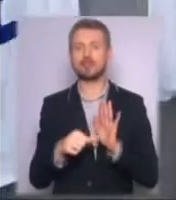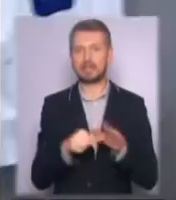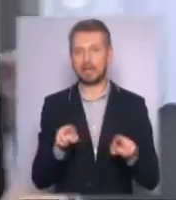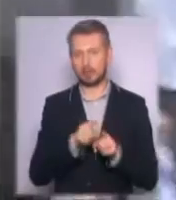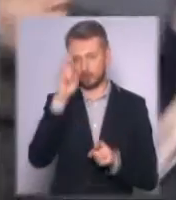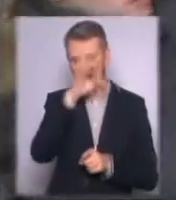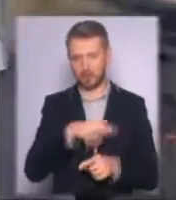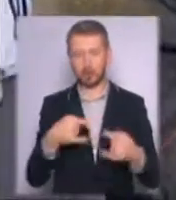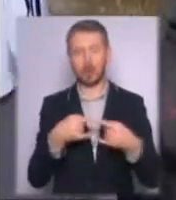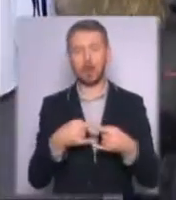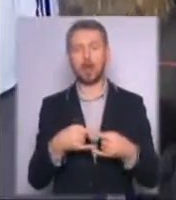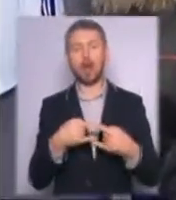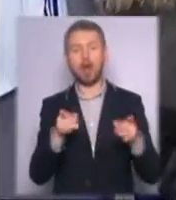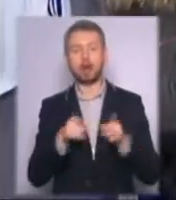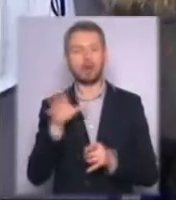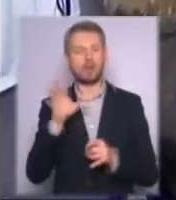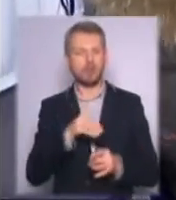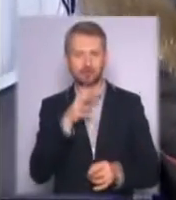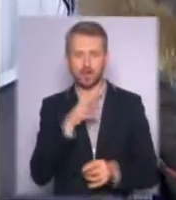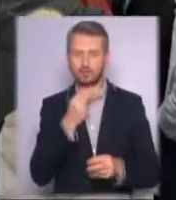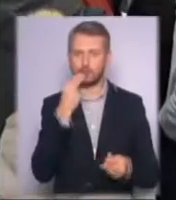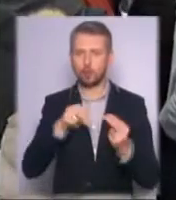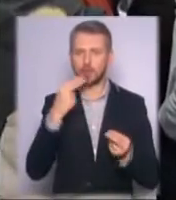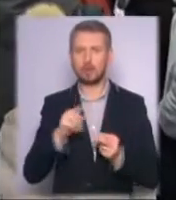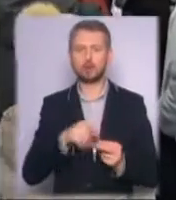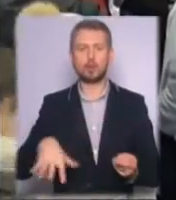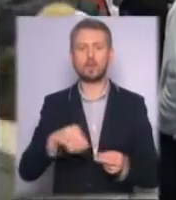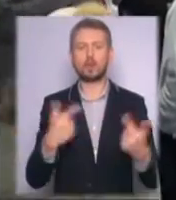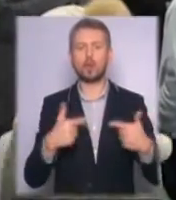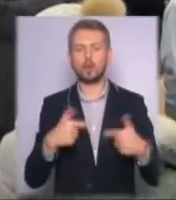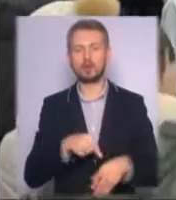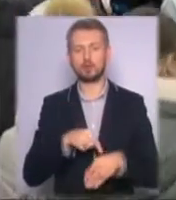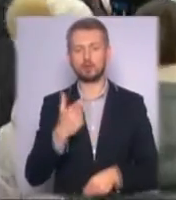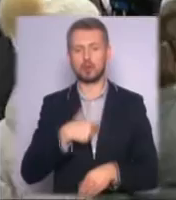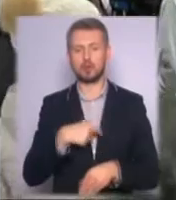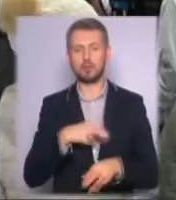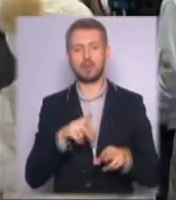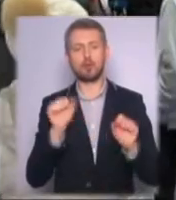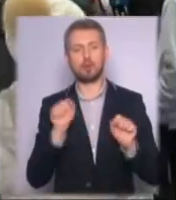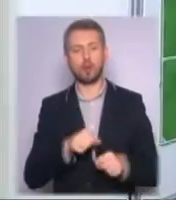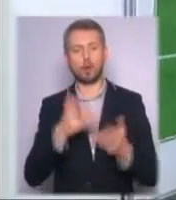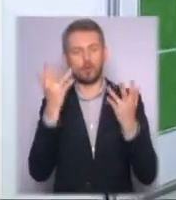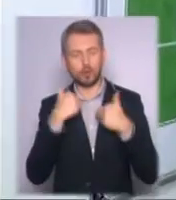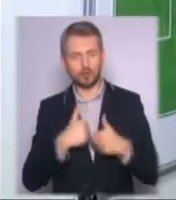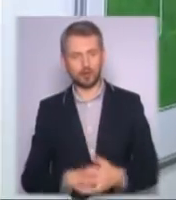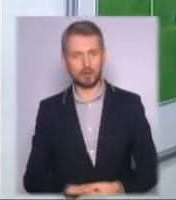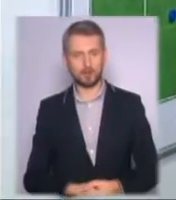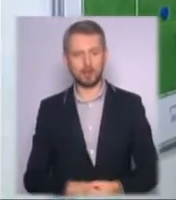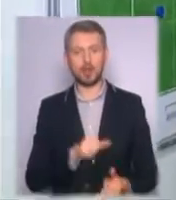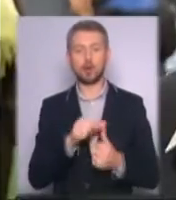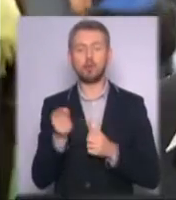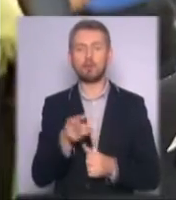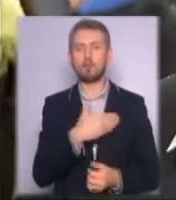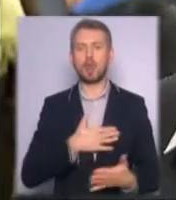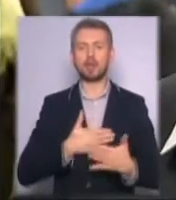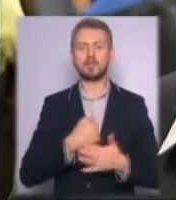Арена весь час вдосконалюється у цьому напрямку, щоб усі гості почувалися якомога комфортніше. Крім того, ми активно